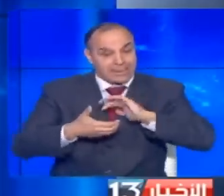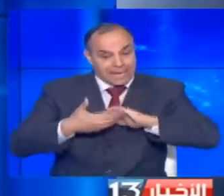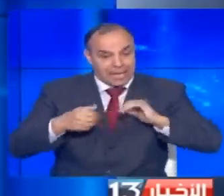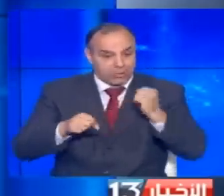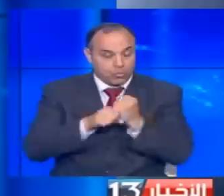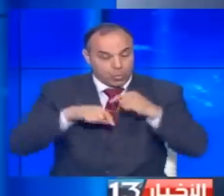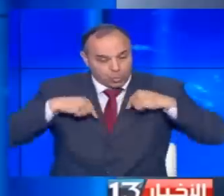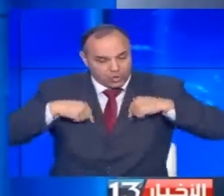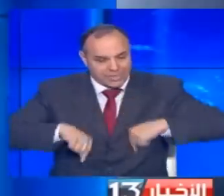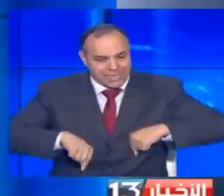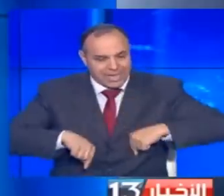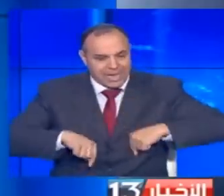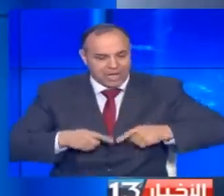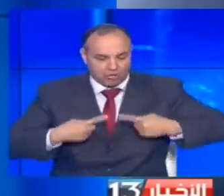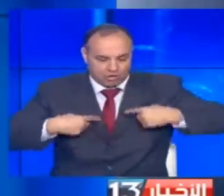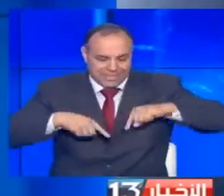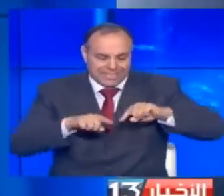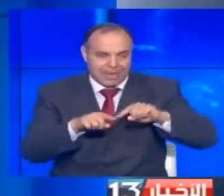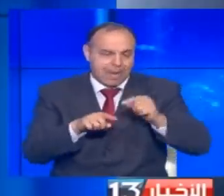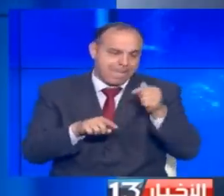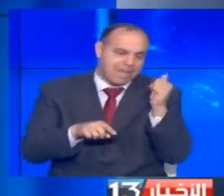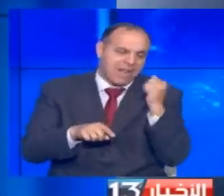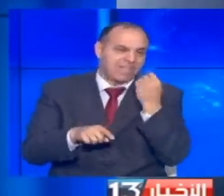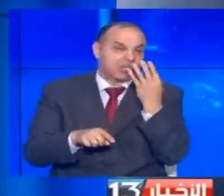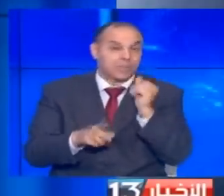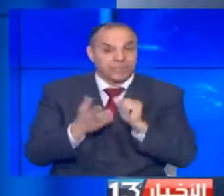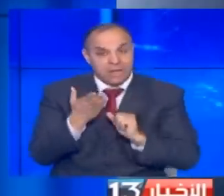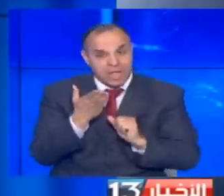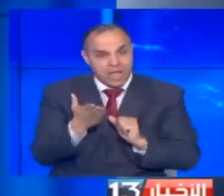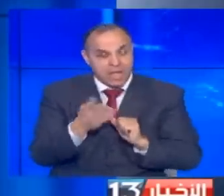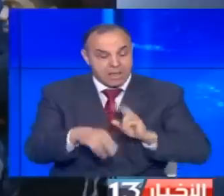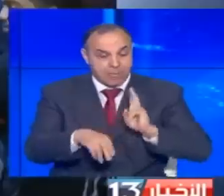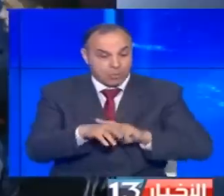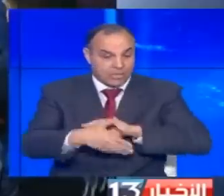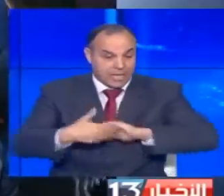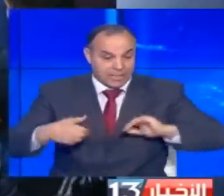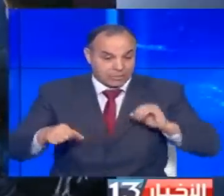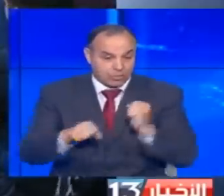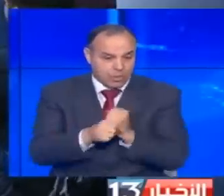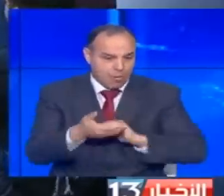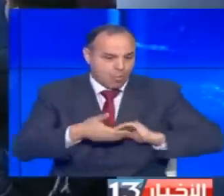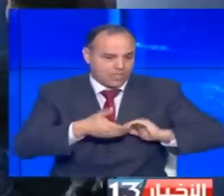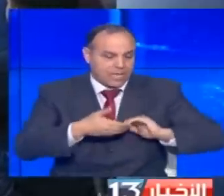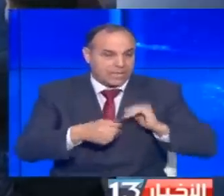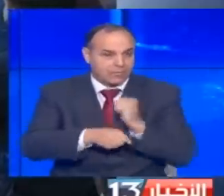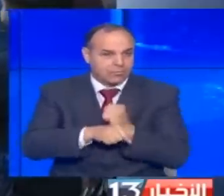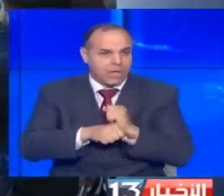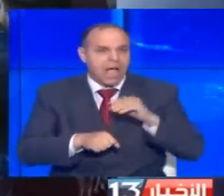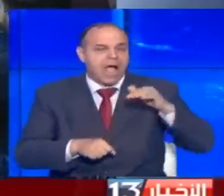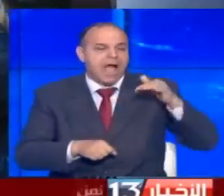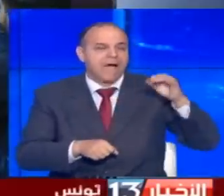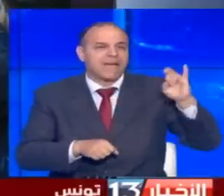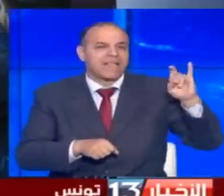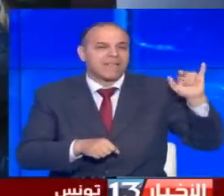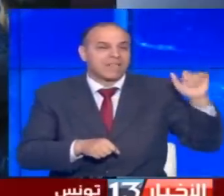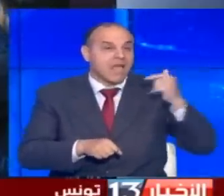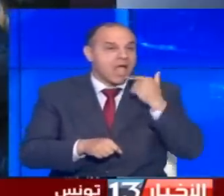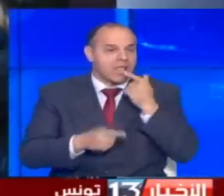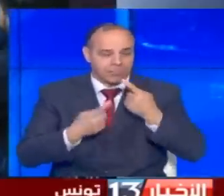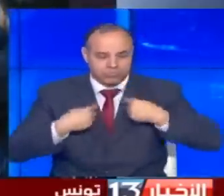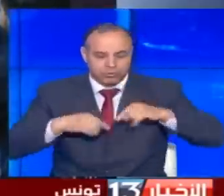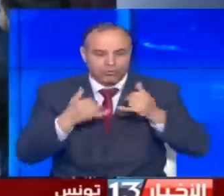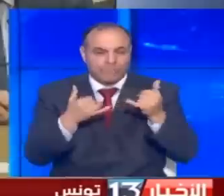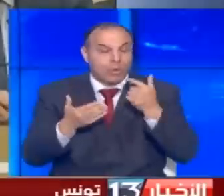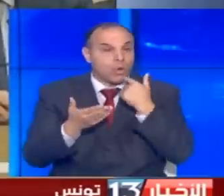بالحكومه خلال الجلسه التي انعقدت مساء امس وقال الامين العام المساعد التي حاد حفيظ حفيظ خلال ندوه